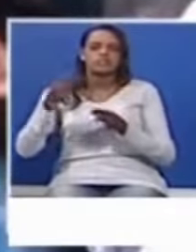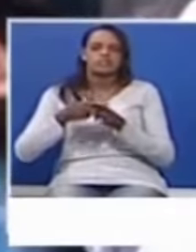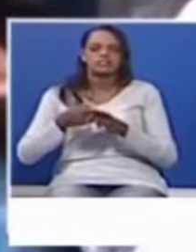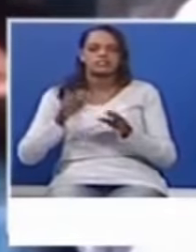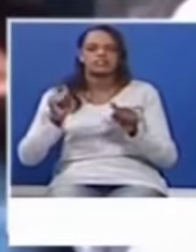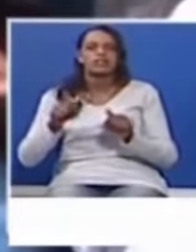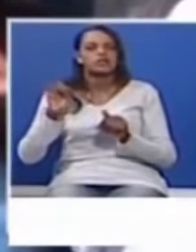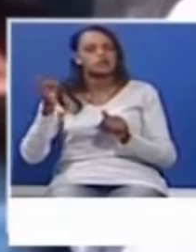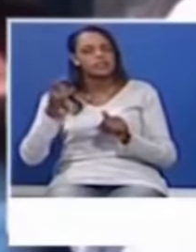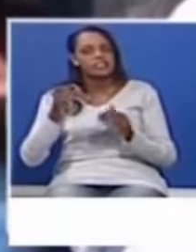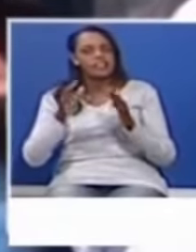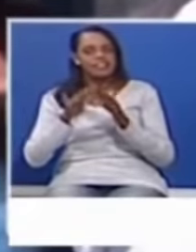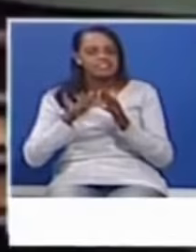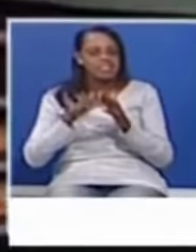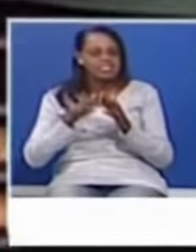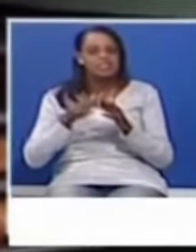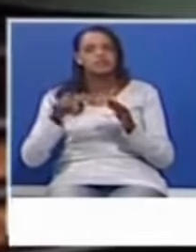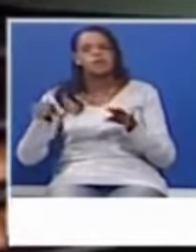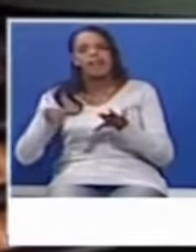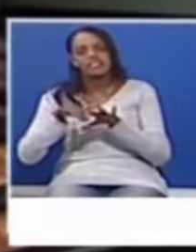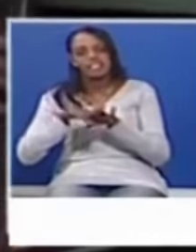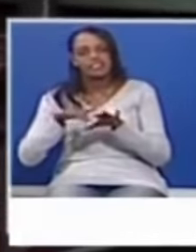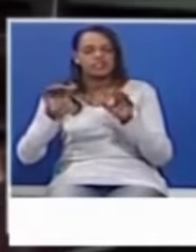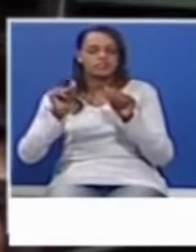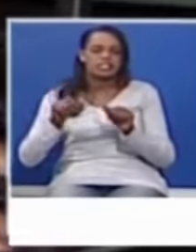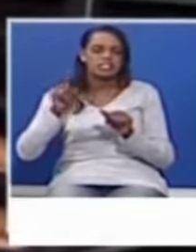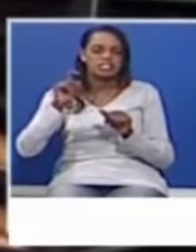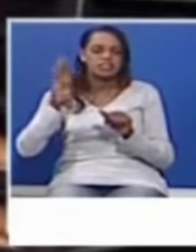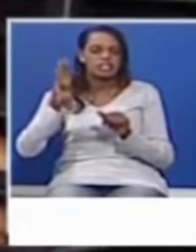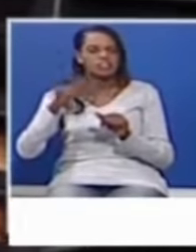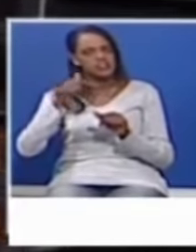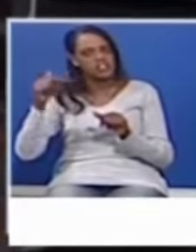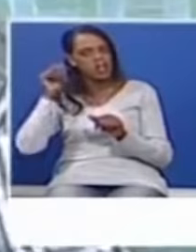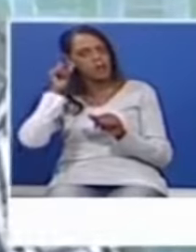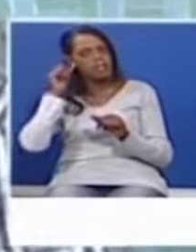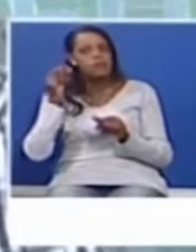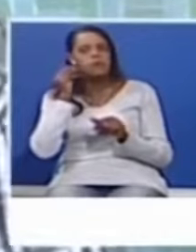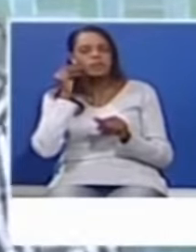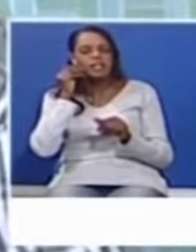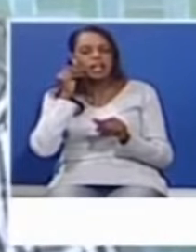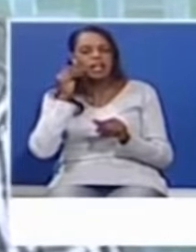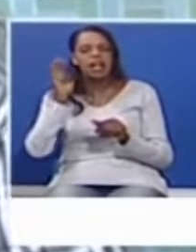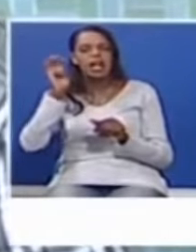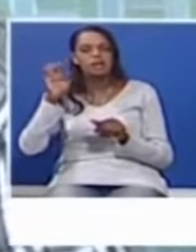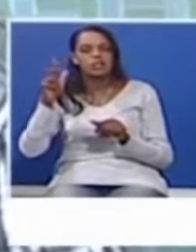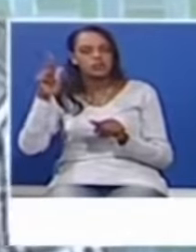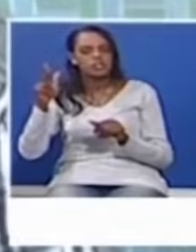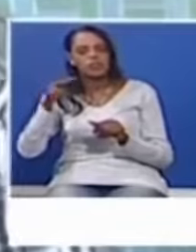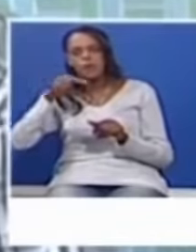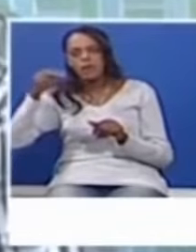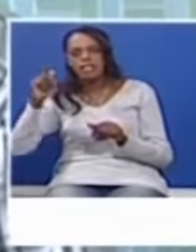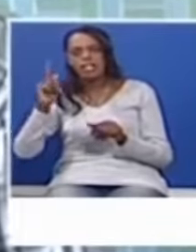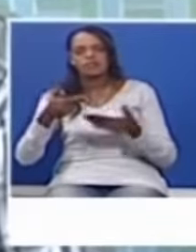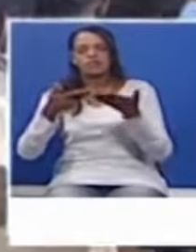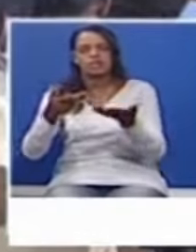ንምባልን ኣብ ዞባታት ዓዳውያን ባንክታት ብምቋም ንልዕሊ 14,000 ደቂ ኣንስትዮ ብመልክዕ ልቓሕ ኣስታት 47 ሚልዮን ናቕፋ ከም